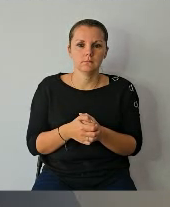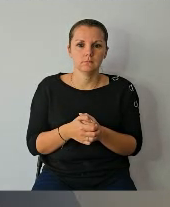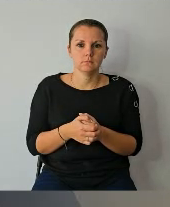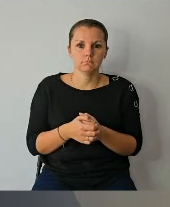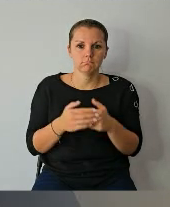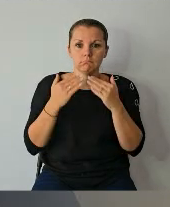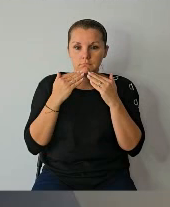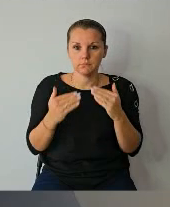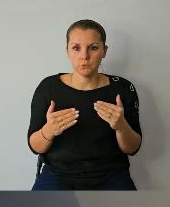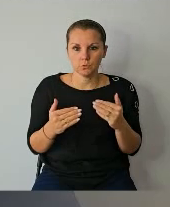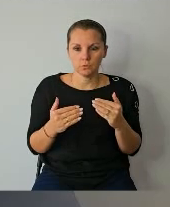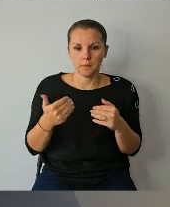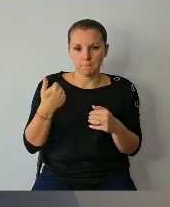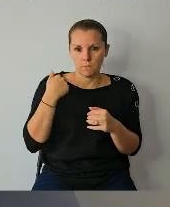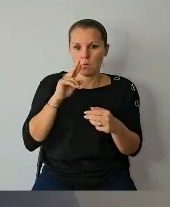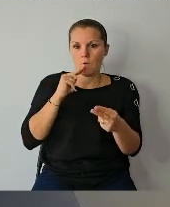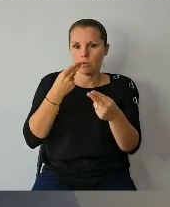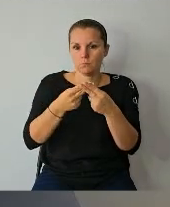Dziękuję.